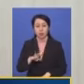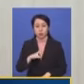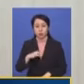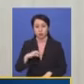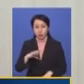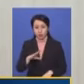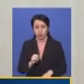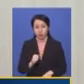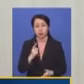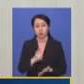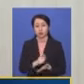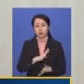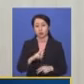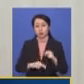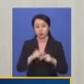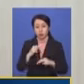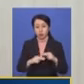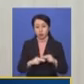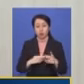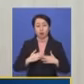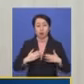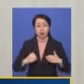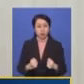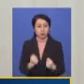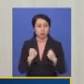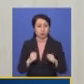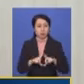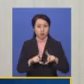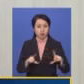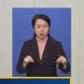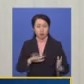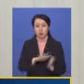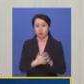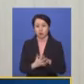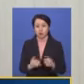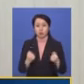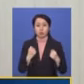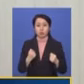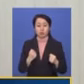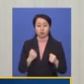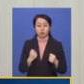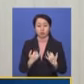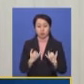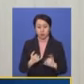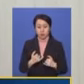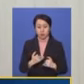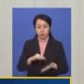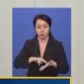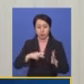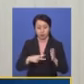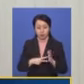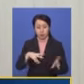Жубабаева должен быть построен большой спортивный комплекс, дворец спорта. Город сейчас проектированием занимается,